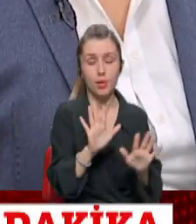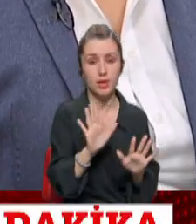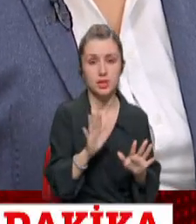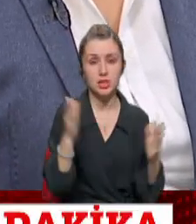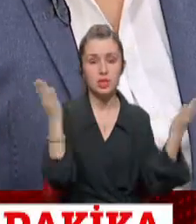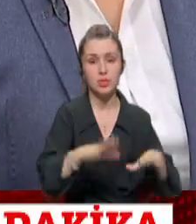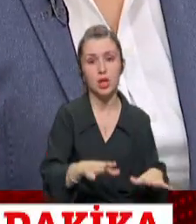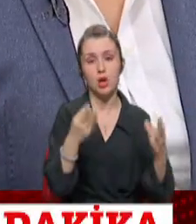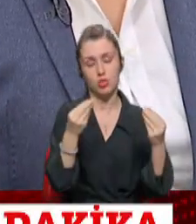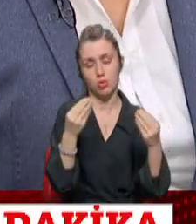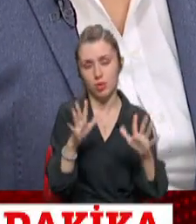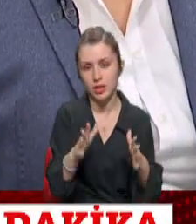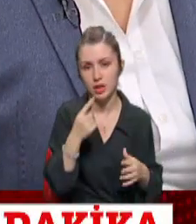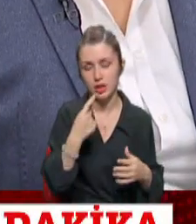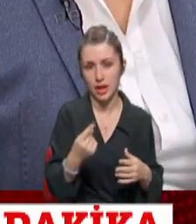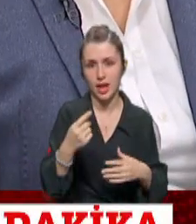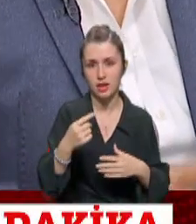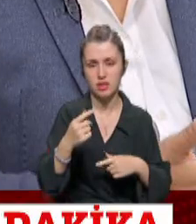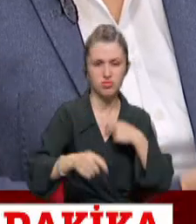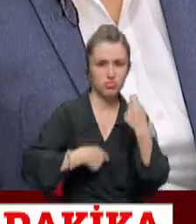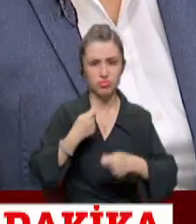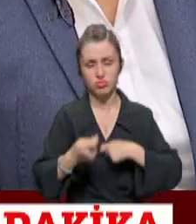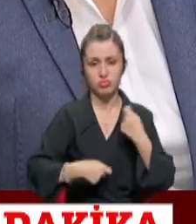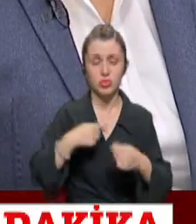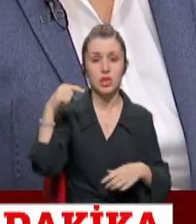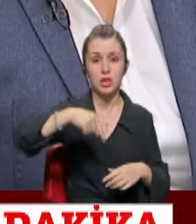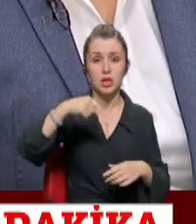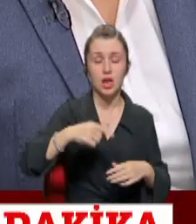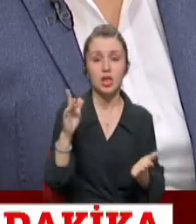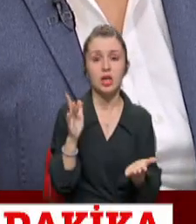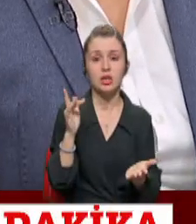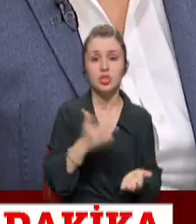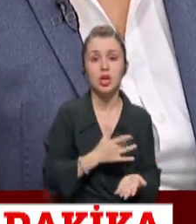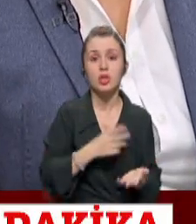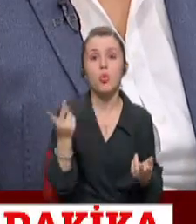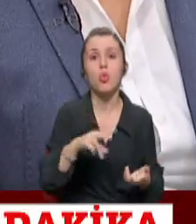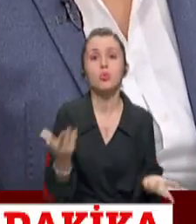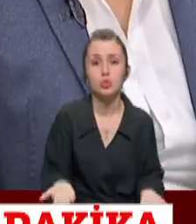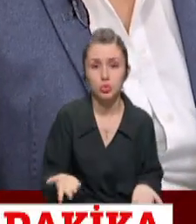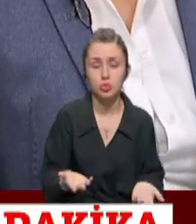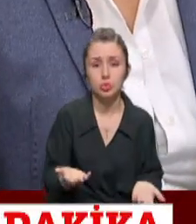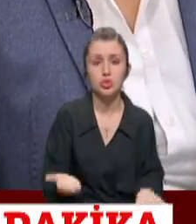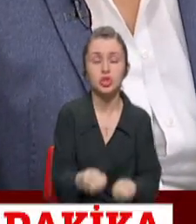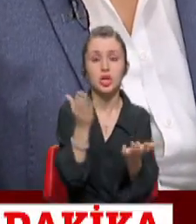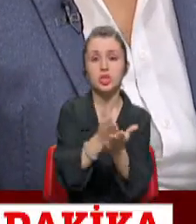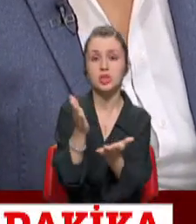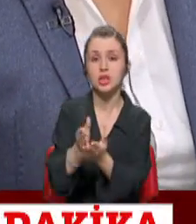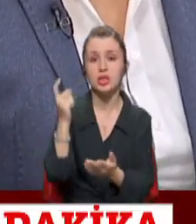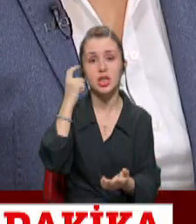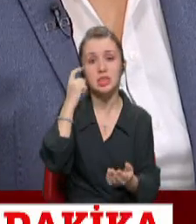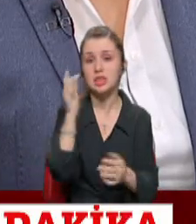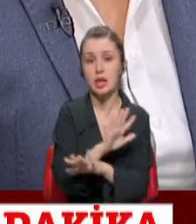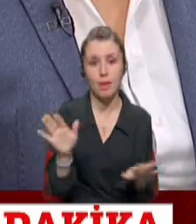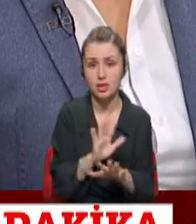Bina göçebilir. Şu olabilir, bu olabilir. Yani zaten altındaki canlar ölmüş, çoğu ölmüş yani. Çıkan cesetler tanınamaz